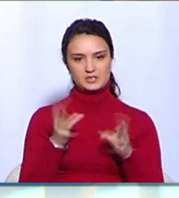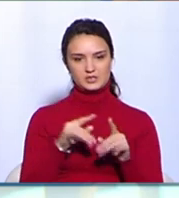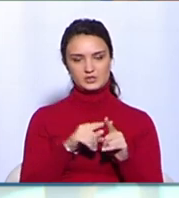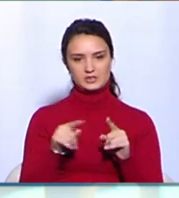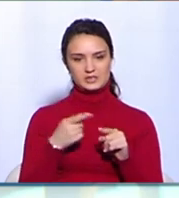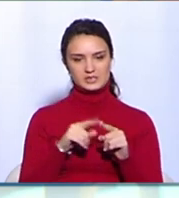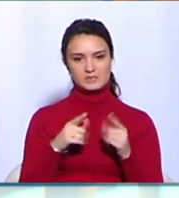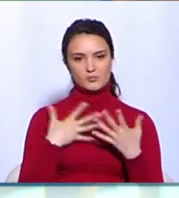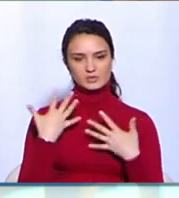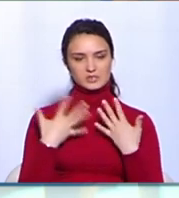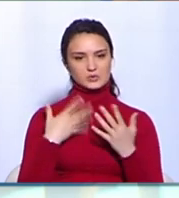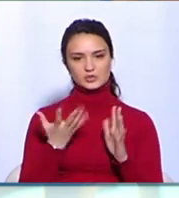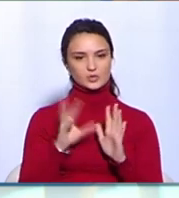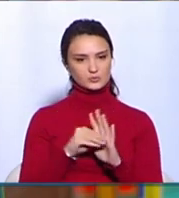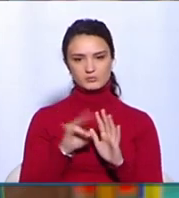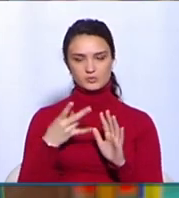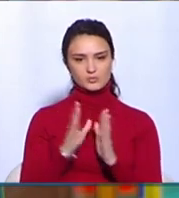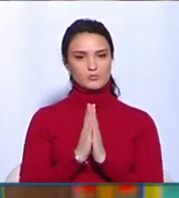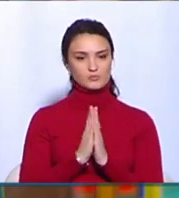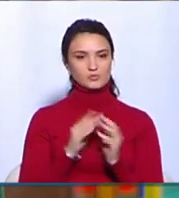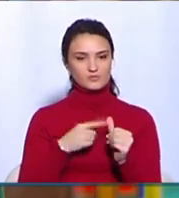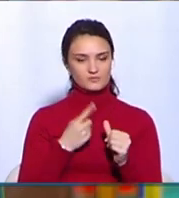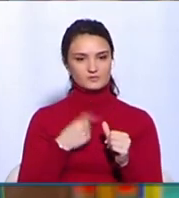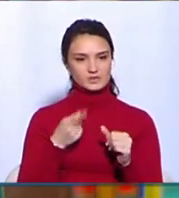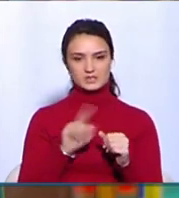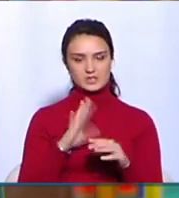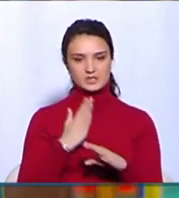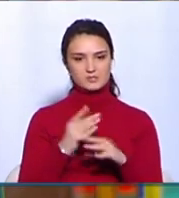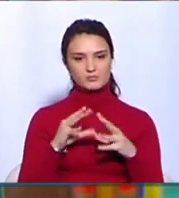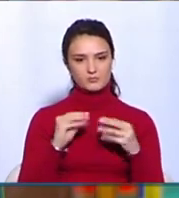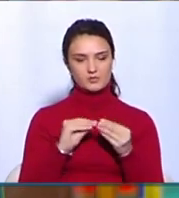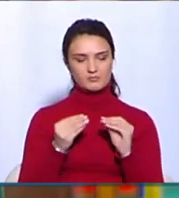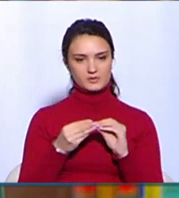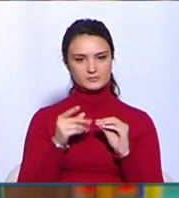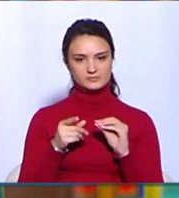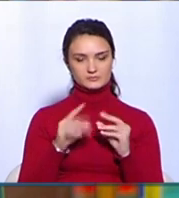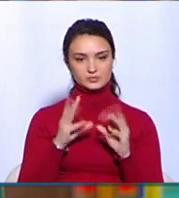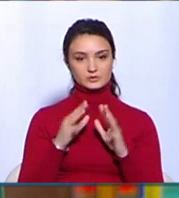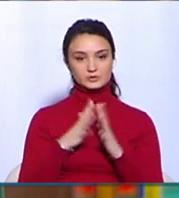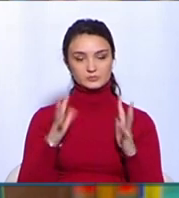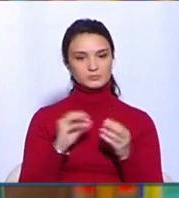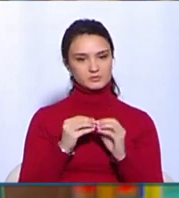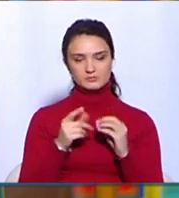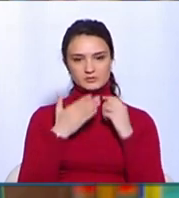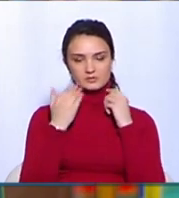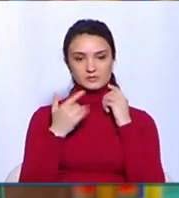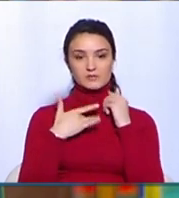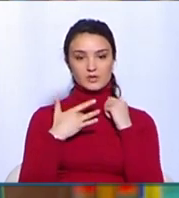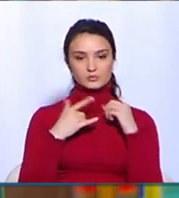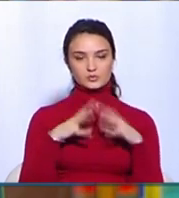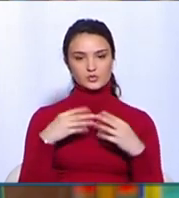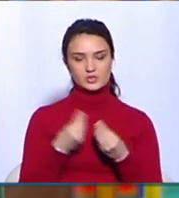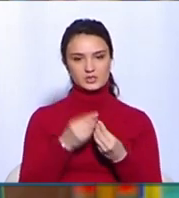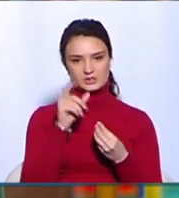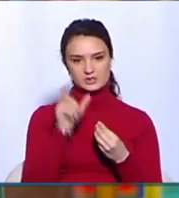ახლა ემოციურ ჩართულობას ნუ მომთხო. ეს არ არის პრობლემა, იცით, დიდი პრობლემა, იმიტომ რომ სავარაუდოდ